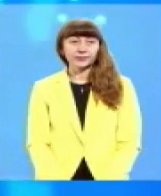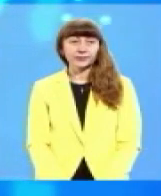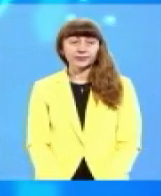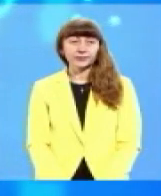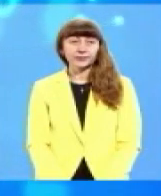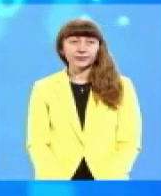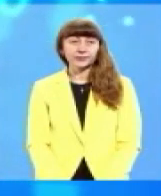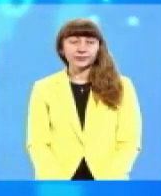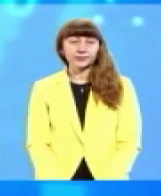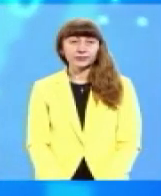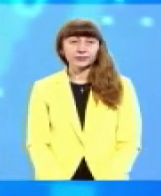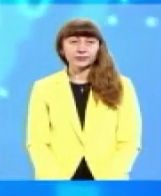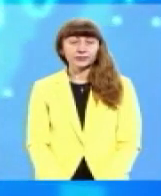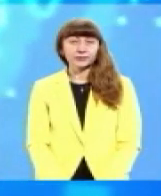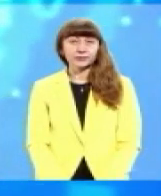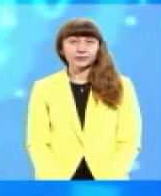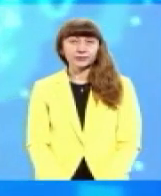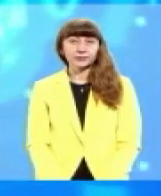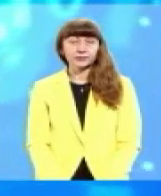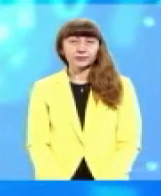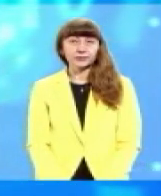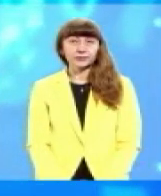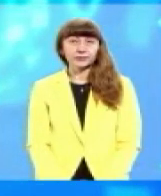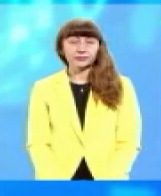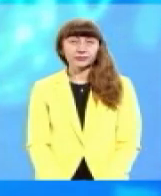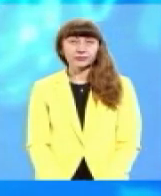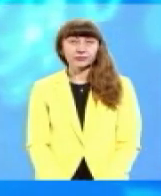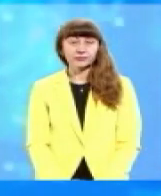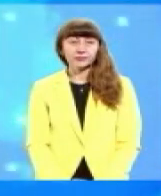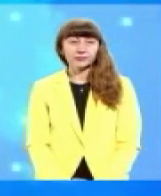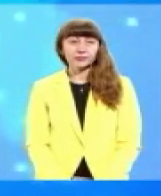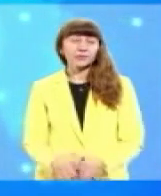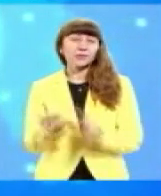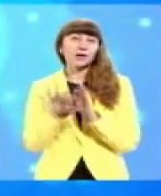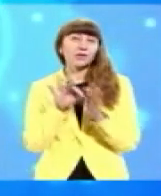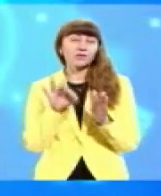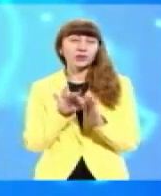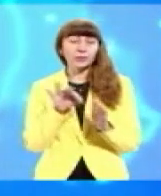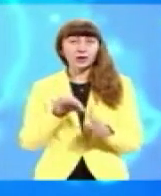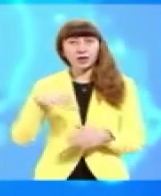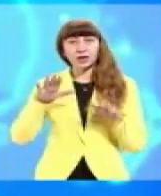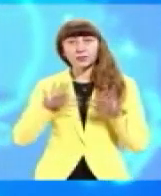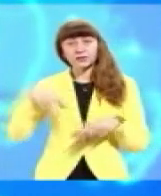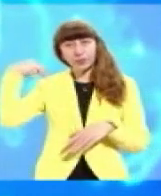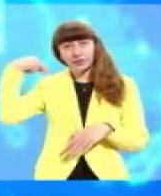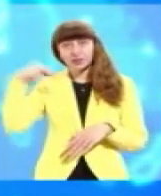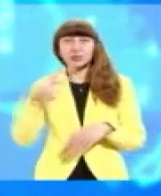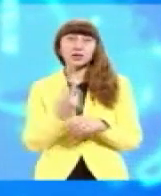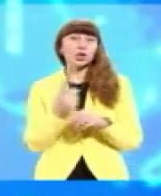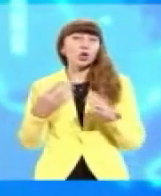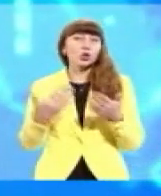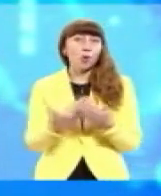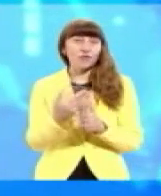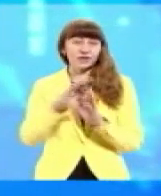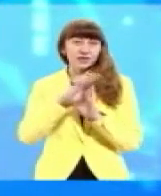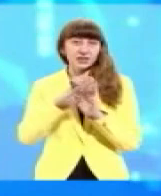Егемендік тұрғыдан жаңа президентті сайлау еліміздің тұрақты дамуына үлесін қосып, жаңа бастамаларға әкелмек. Бұл саяси науқан мемлекеттілігіміз